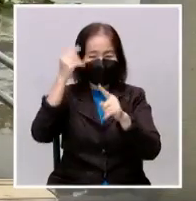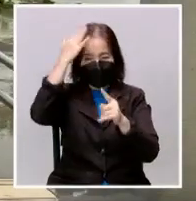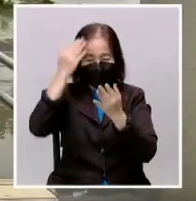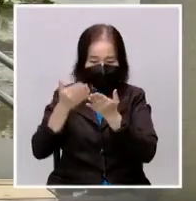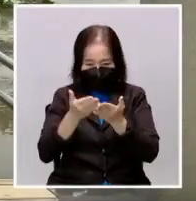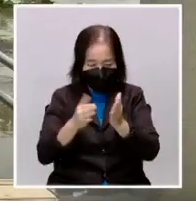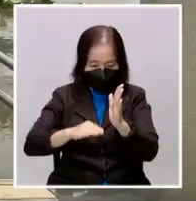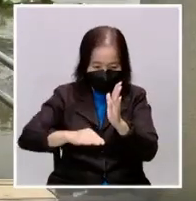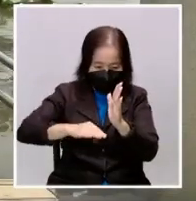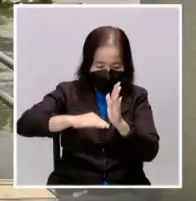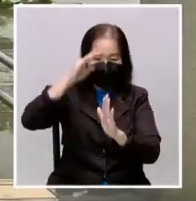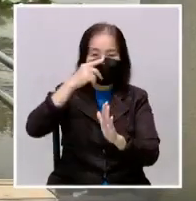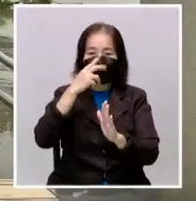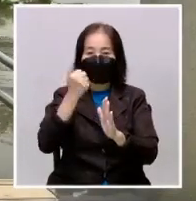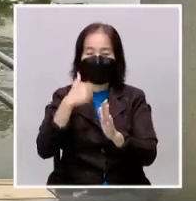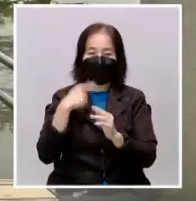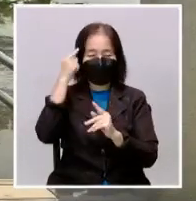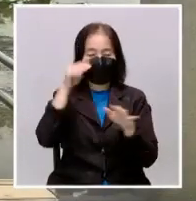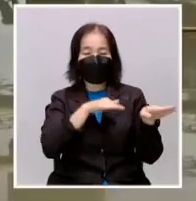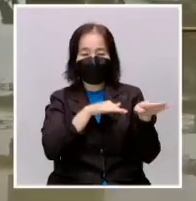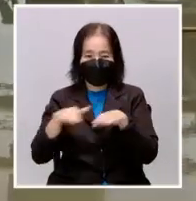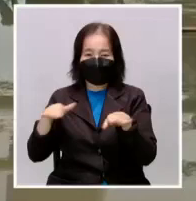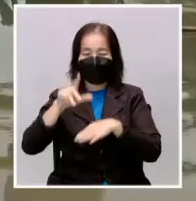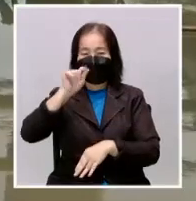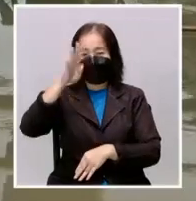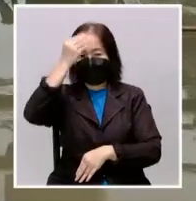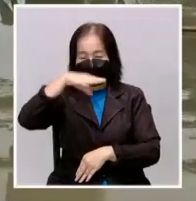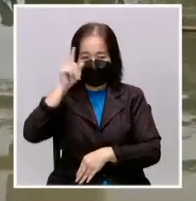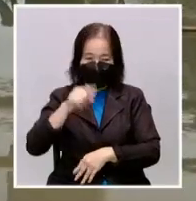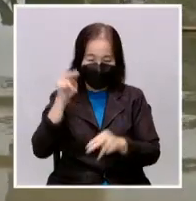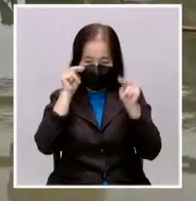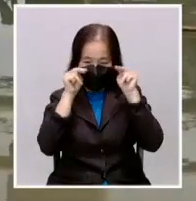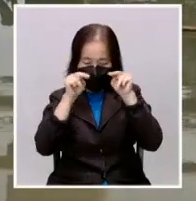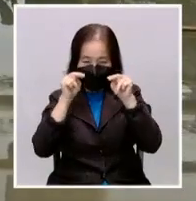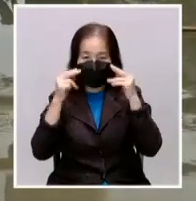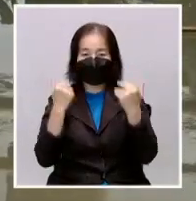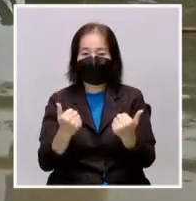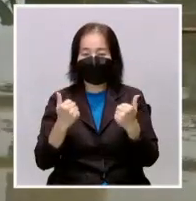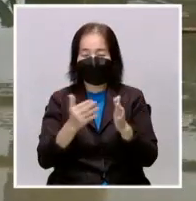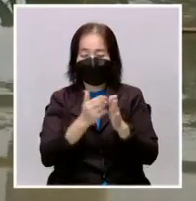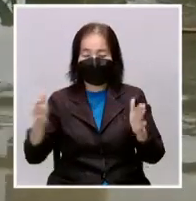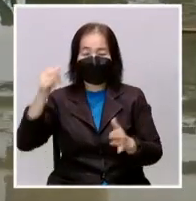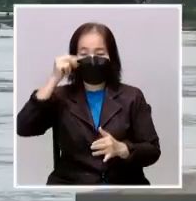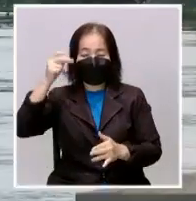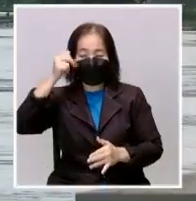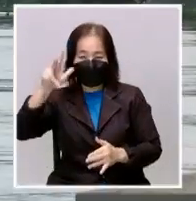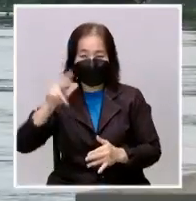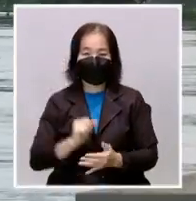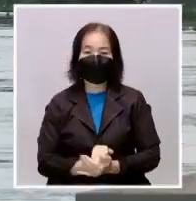สูงขึ้นกว่าระดับปกติจึงต้องพร้อมรับมือ24ชั่วโมงโดยเฉพาะตั้งแต่วันนี้ต่อเนื่องไปอีก 2-3 วัน